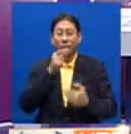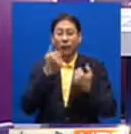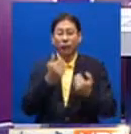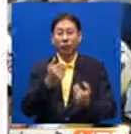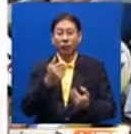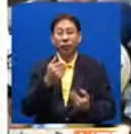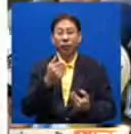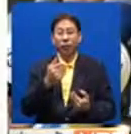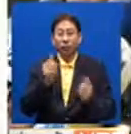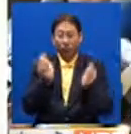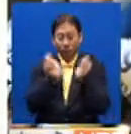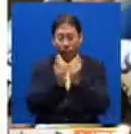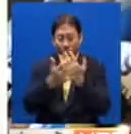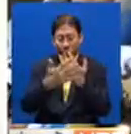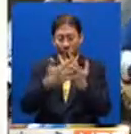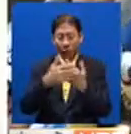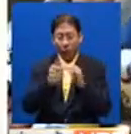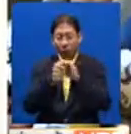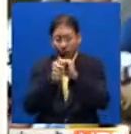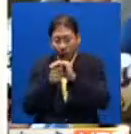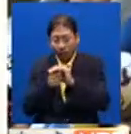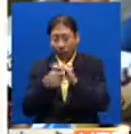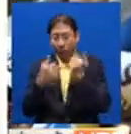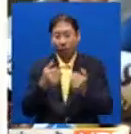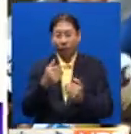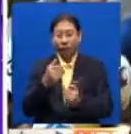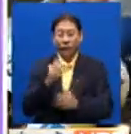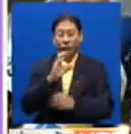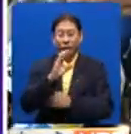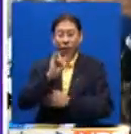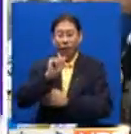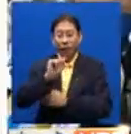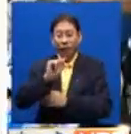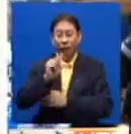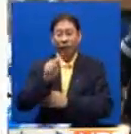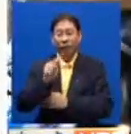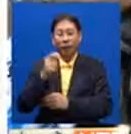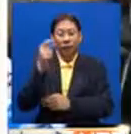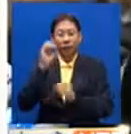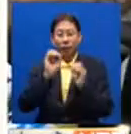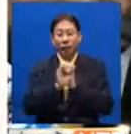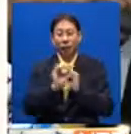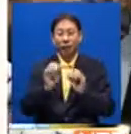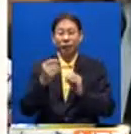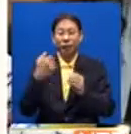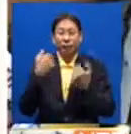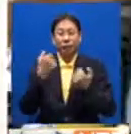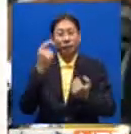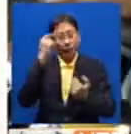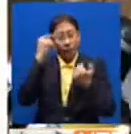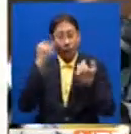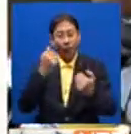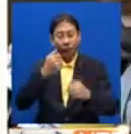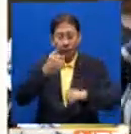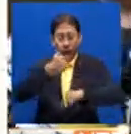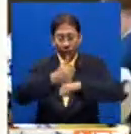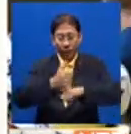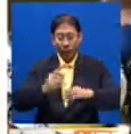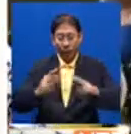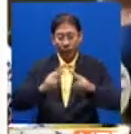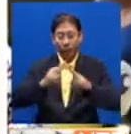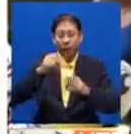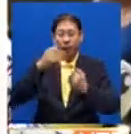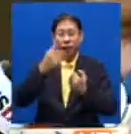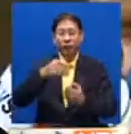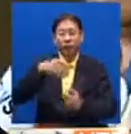คยมีคุกลับหรือว่ามีการทรมานผู้ก่อการร้ายตะวันออกกลางค่ะนายสวพันธ์ตันยุวัฒนะรัฐมนตรีประจำสำนัก